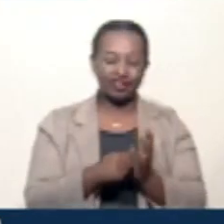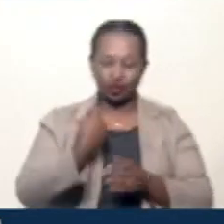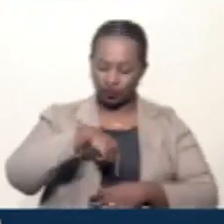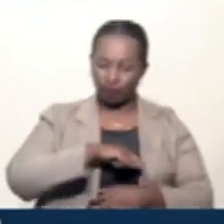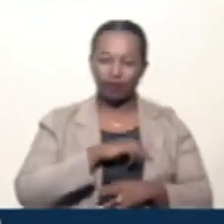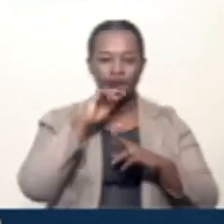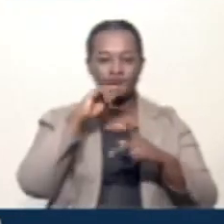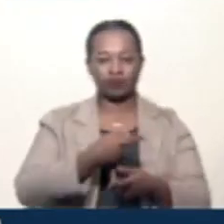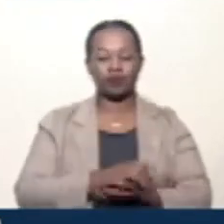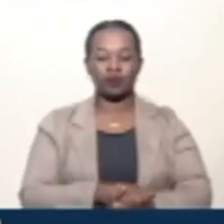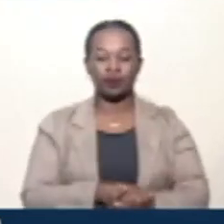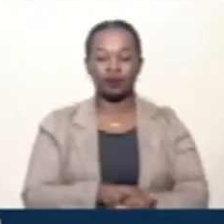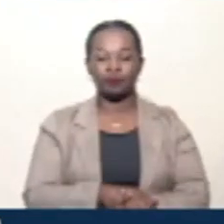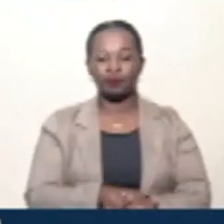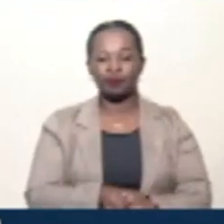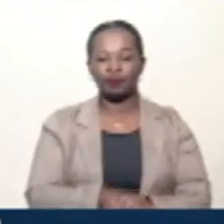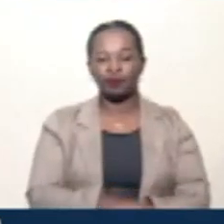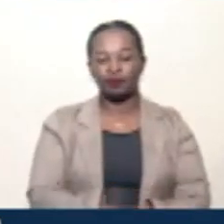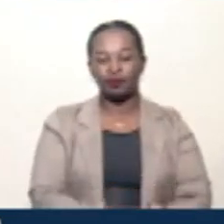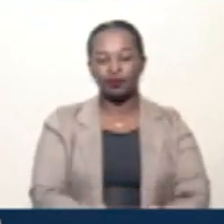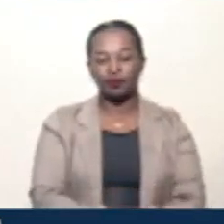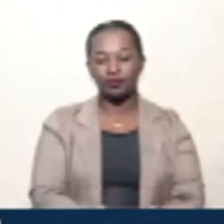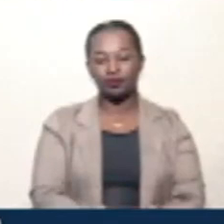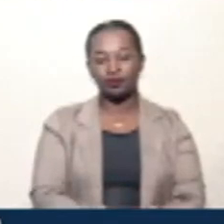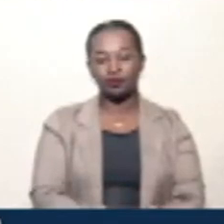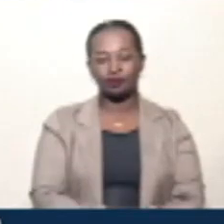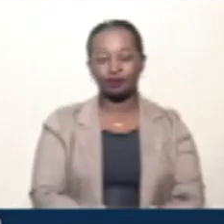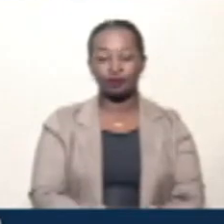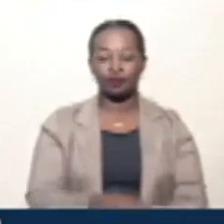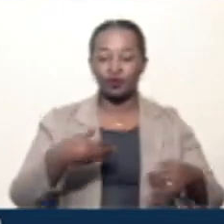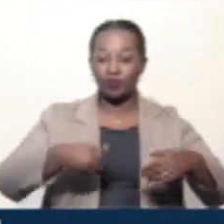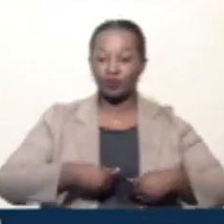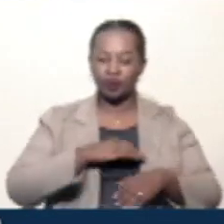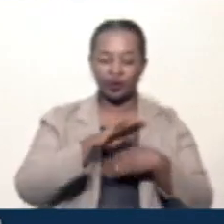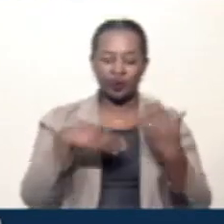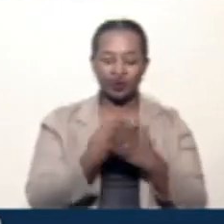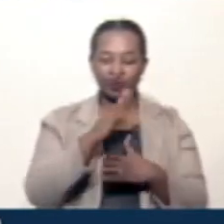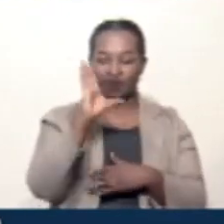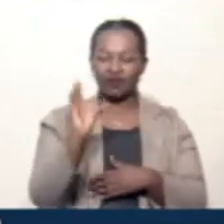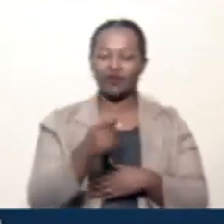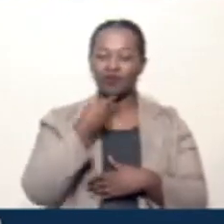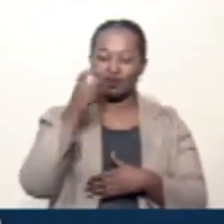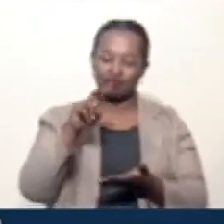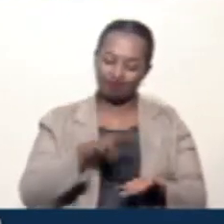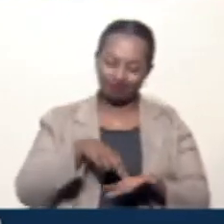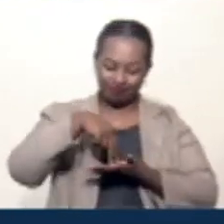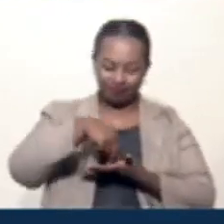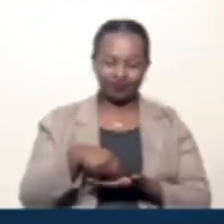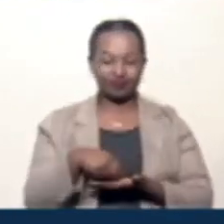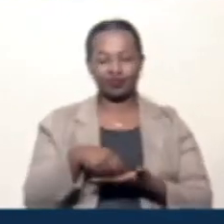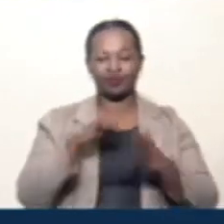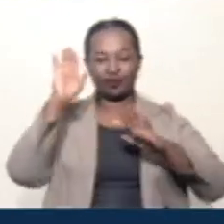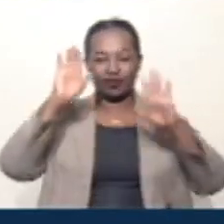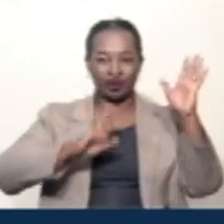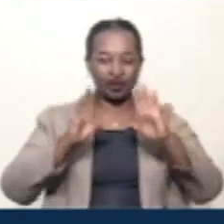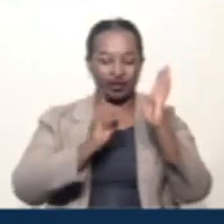bihari toute la jeunesse africaine doit réellement s'investir urubyiruko rwose rwa Afrika rugomba guhaguruka rukitangira iterambere ridaheza